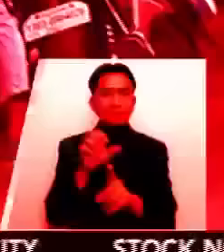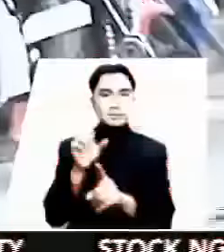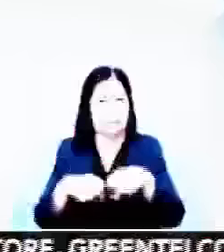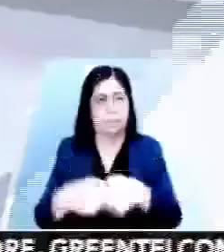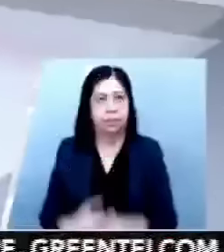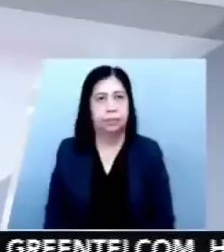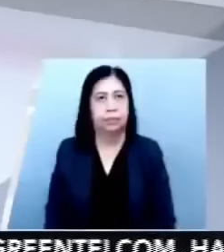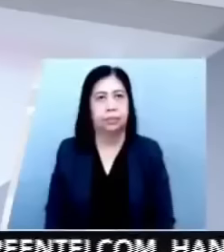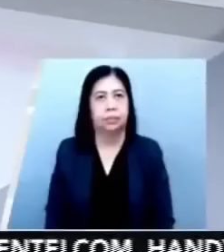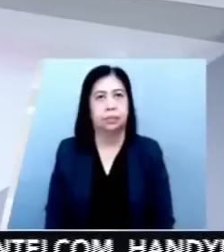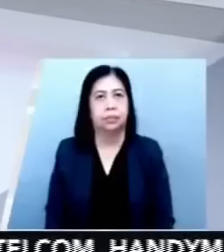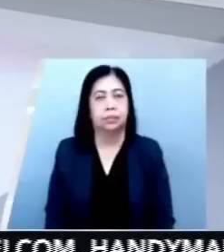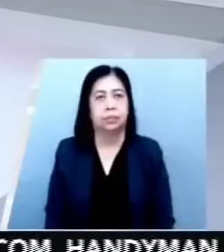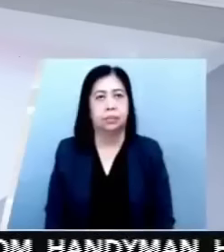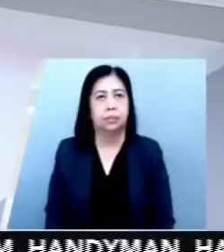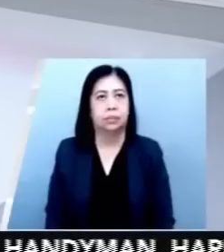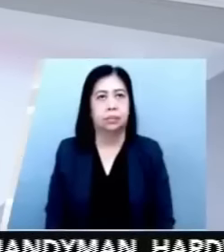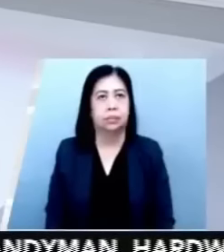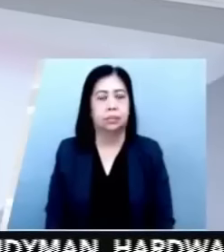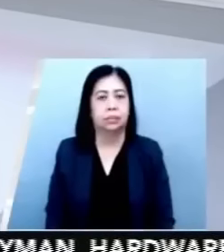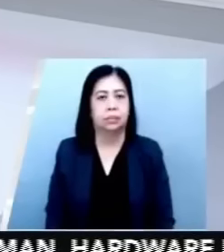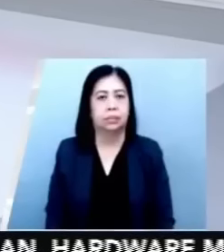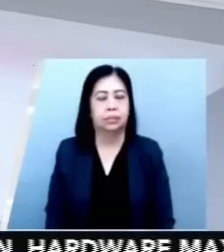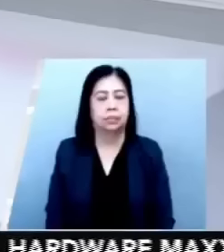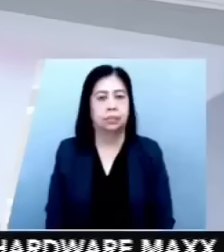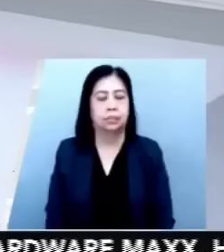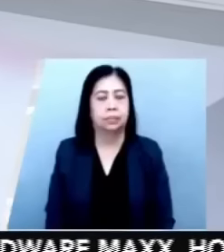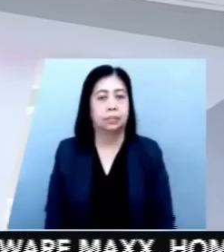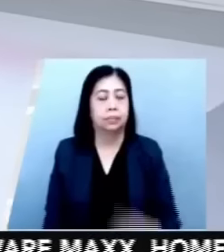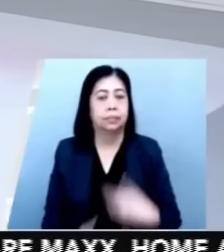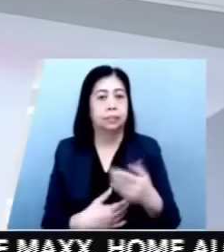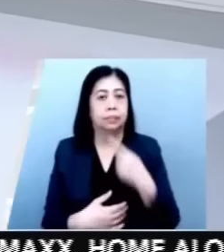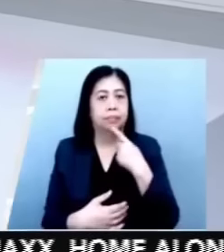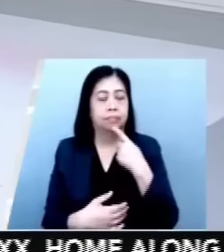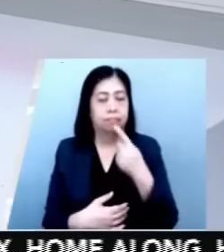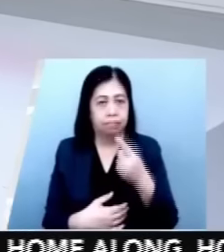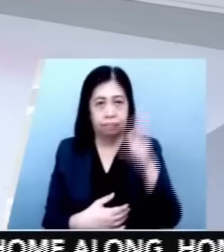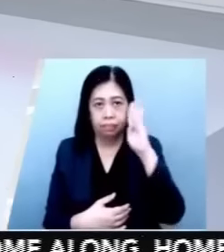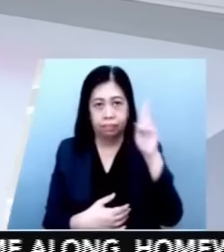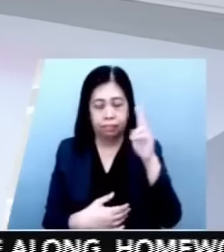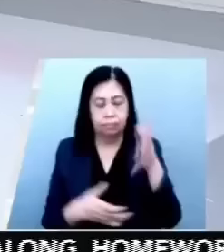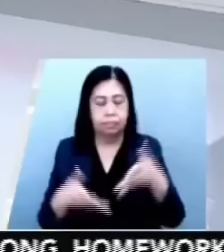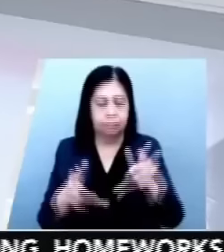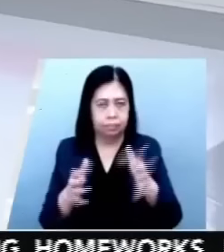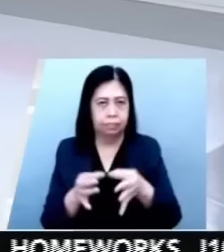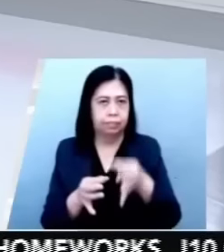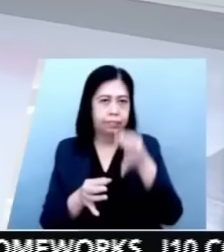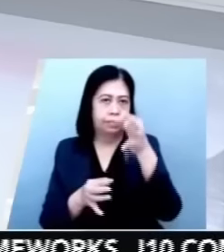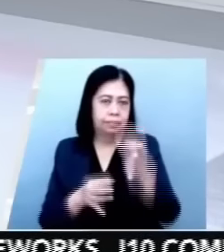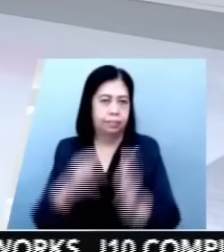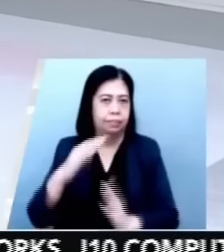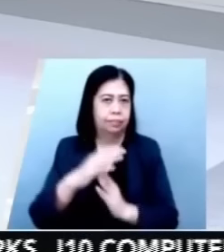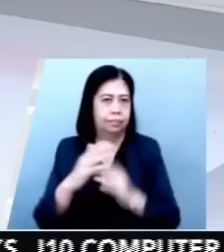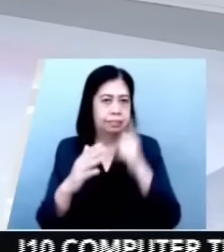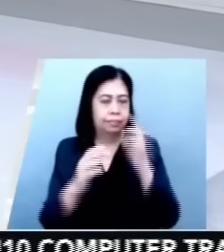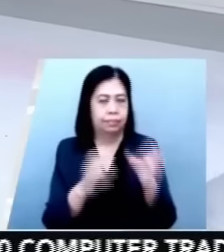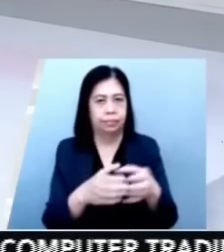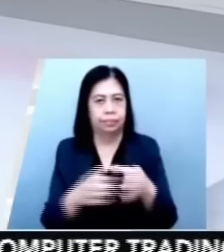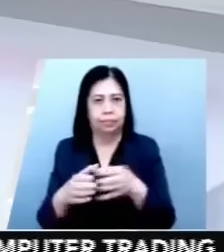nahuli. Pinayagan ni Pangulong Marcos na palawigin ng 3 buwan ang deadline para sa consolidation ng